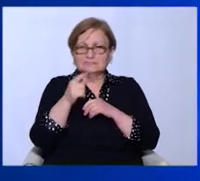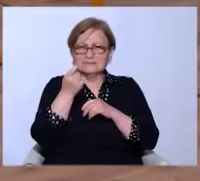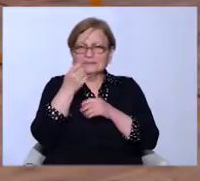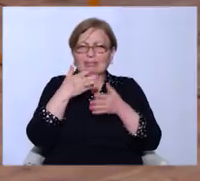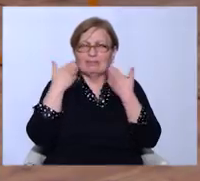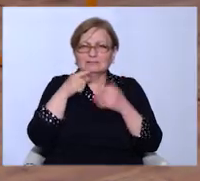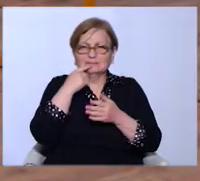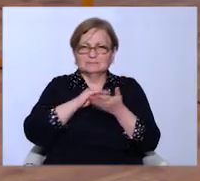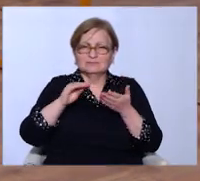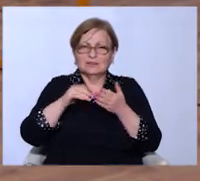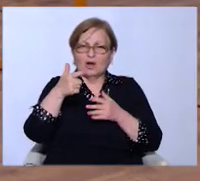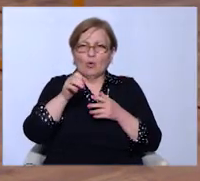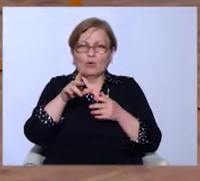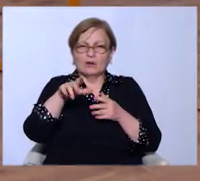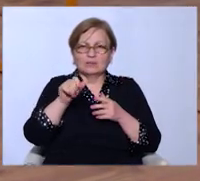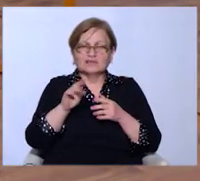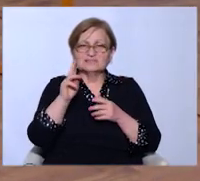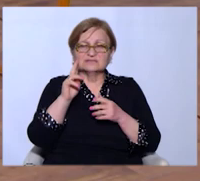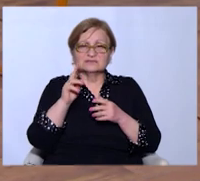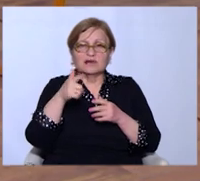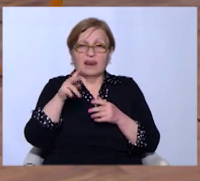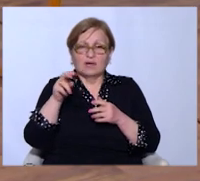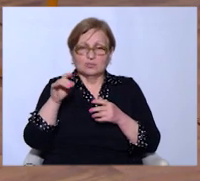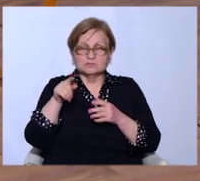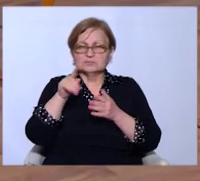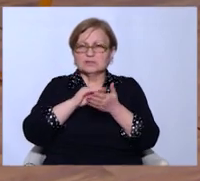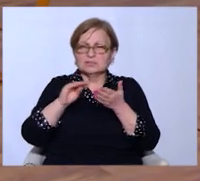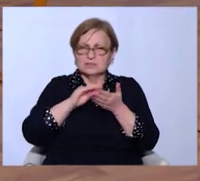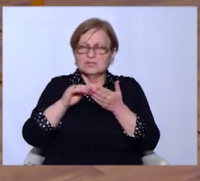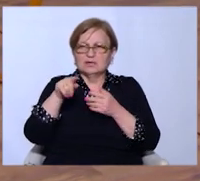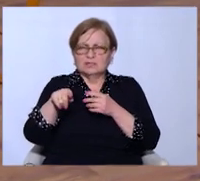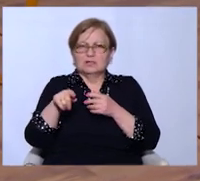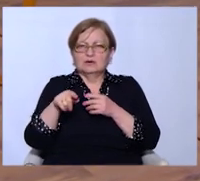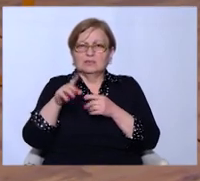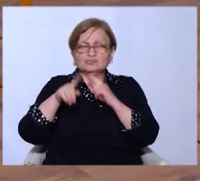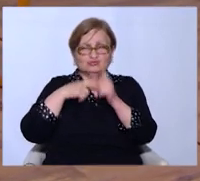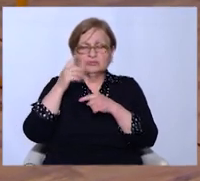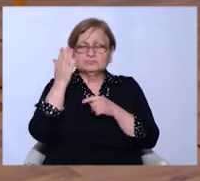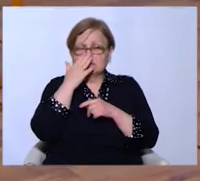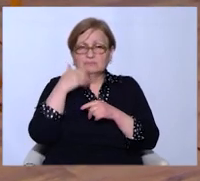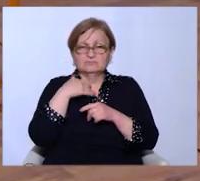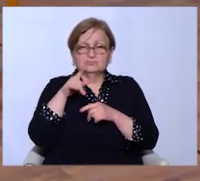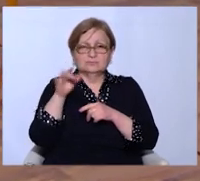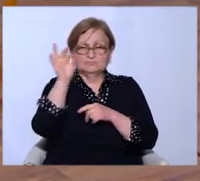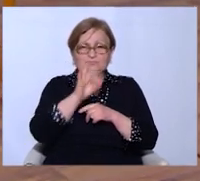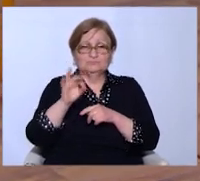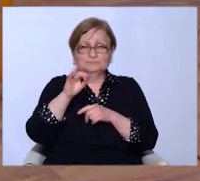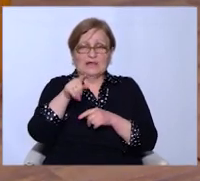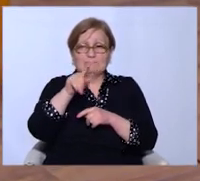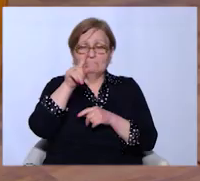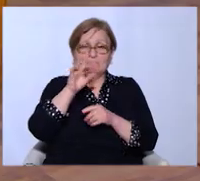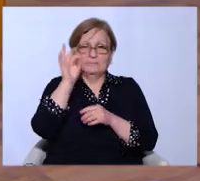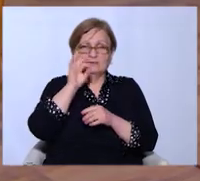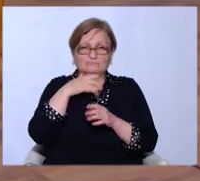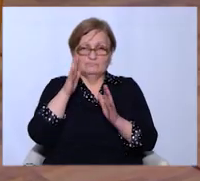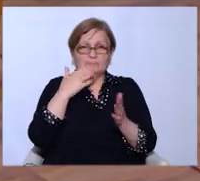გოგლა ლეონიძე თავის ლექსში ნინო წმინდა დის ღამე. შემდეგ გაკვეთილზე ფიქრობ რომ გოგლა ლეონიძის ამ